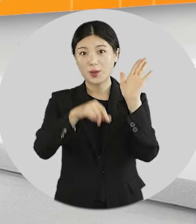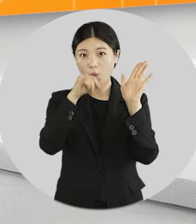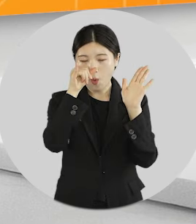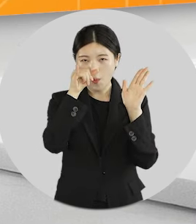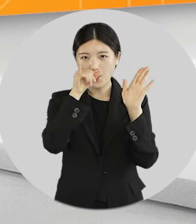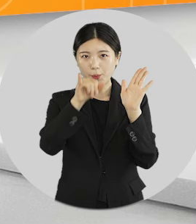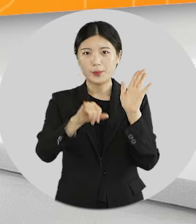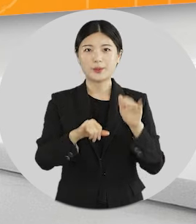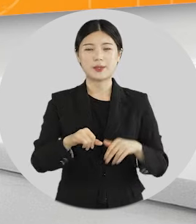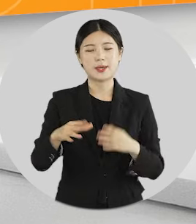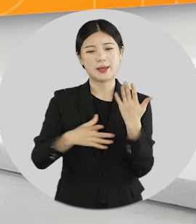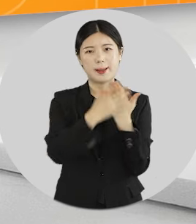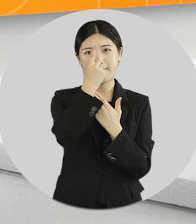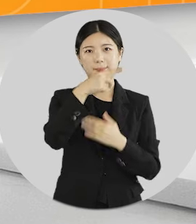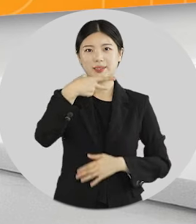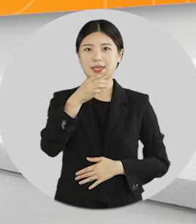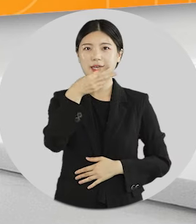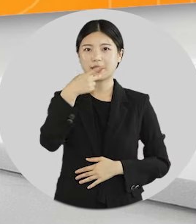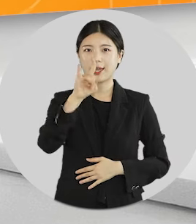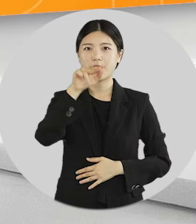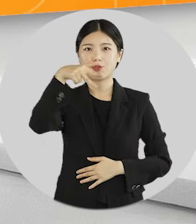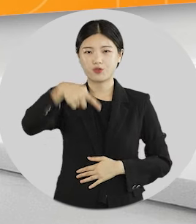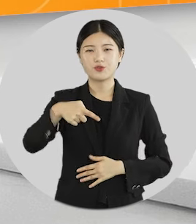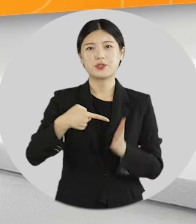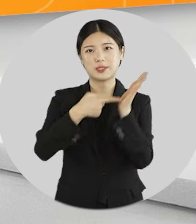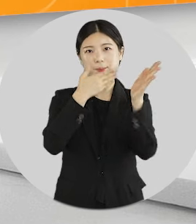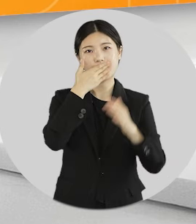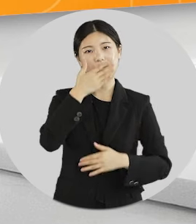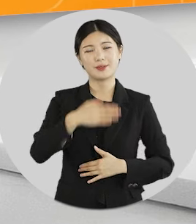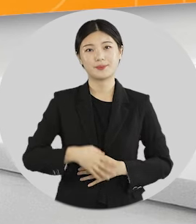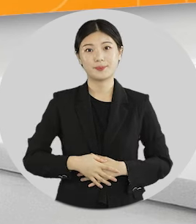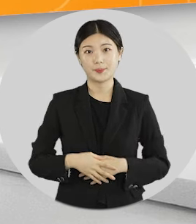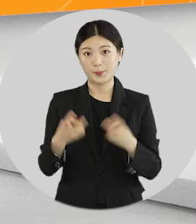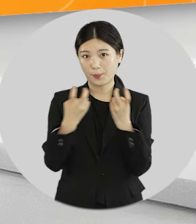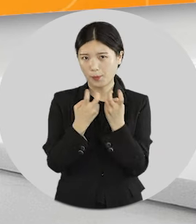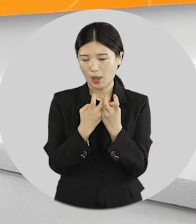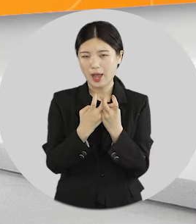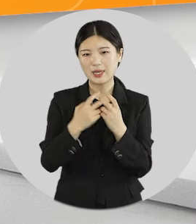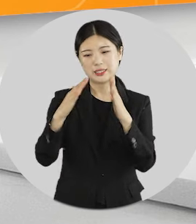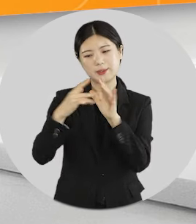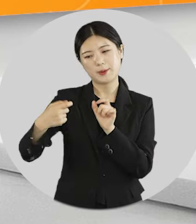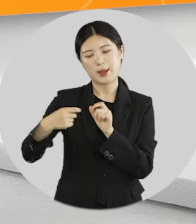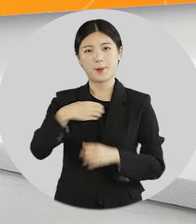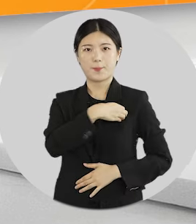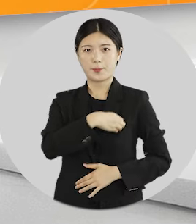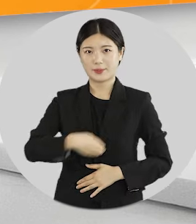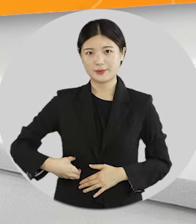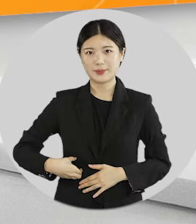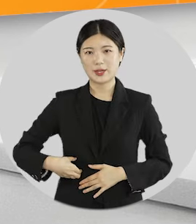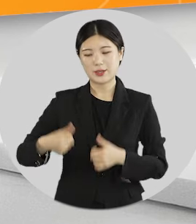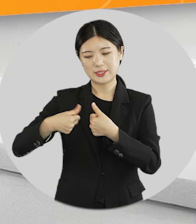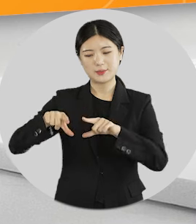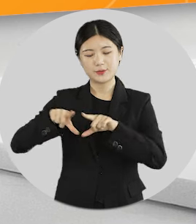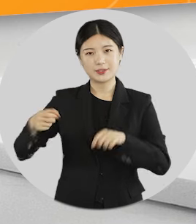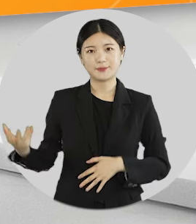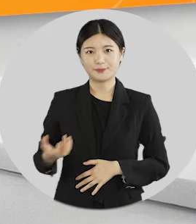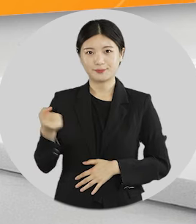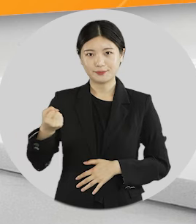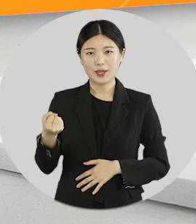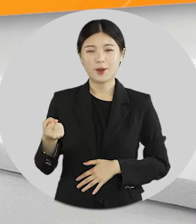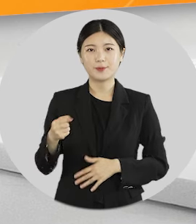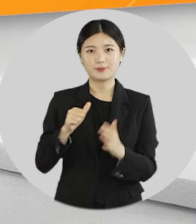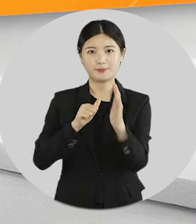이루고 부양하는 세대주가 지급 대상인데요. 주소지 관할 읍면동 행정복지센터에 신분증을